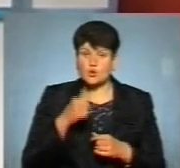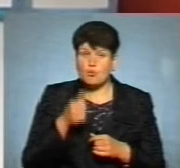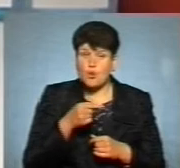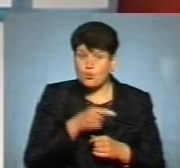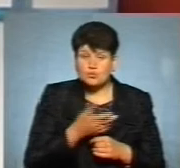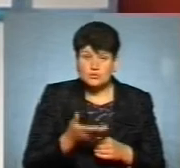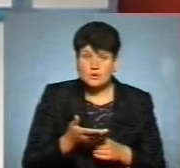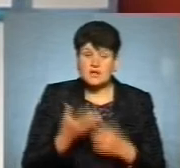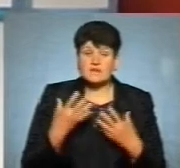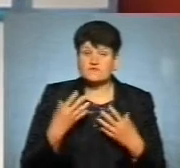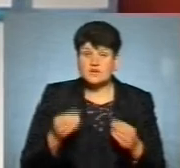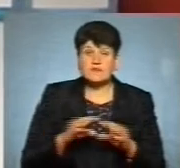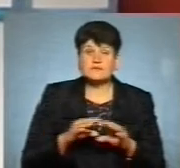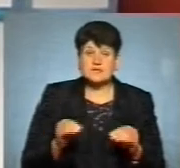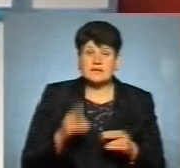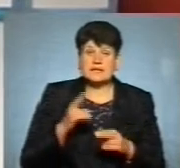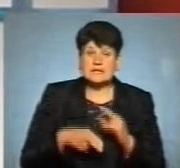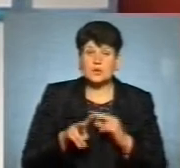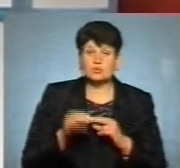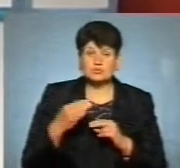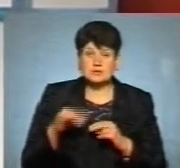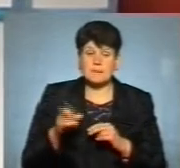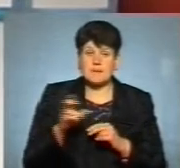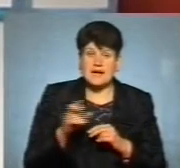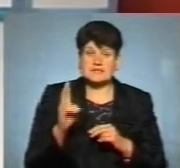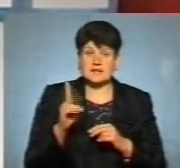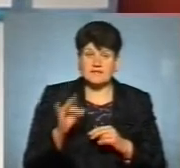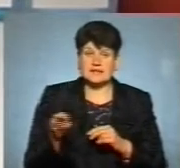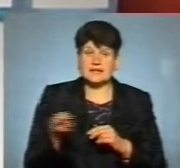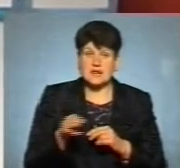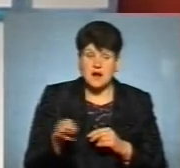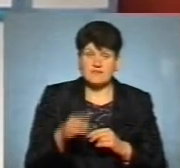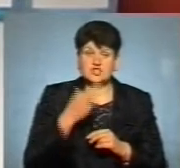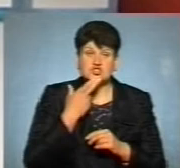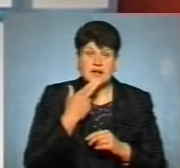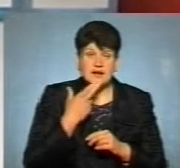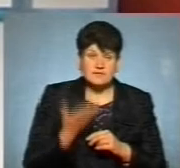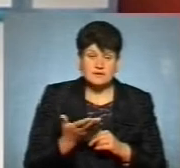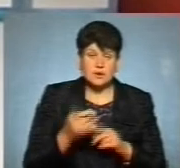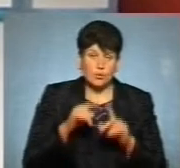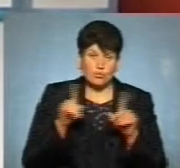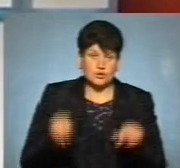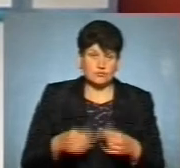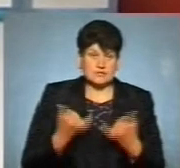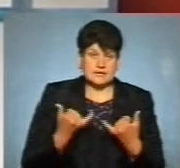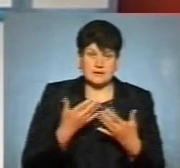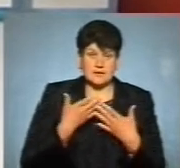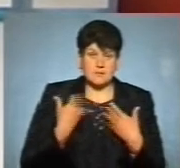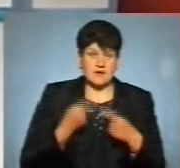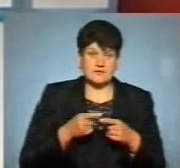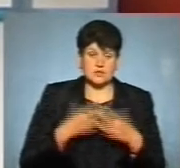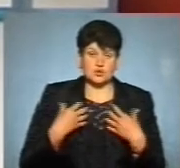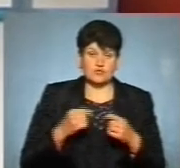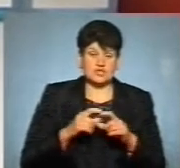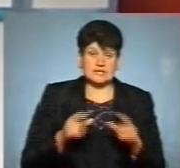вже, по суті, кінець лютого, березень, квітень, травень і червень, бо путівок зараз знову ж таки нема, в ці оздоровчі заклади